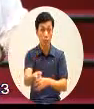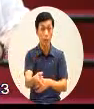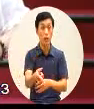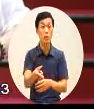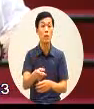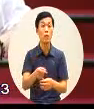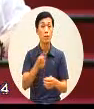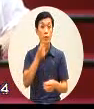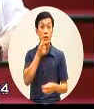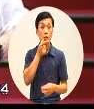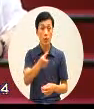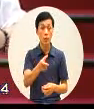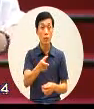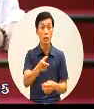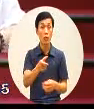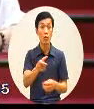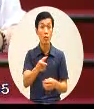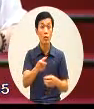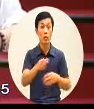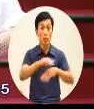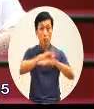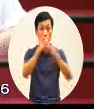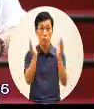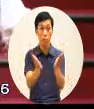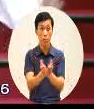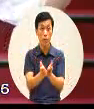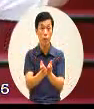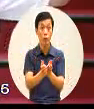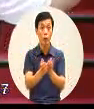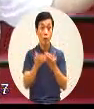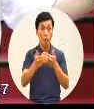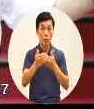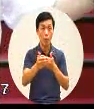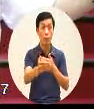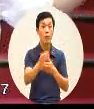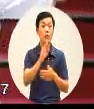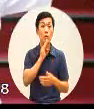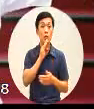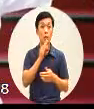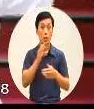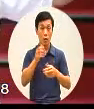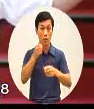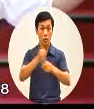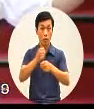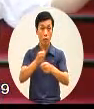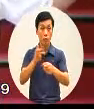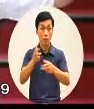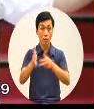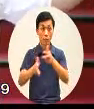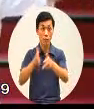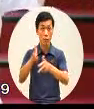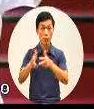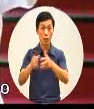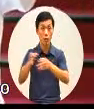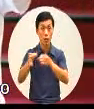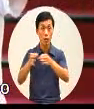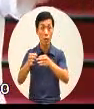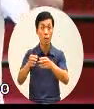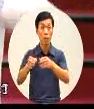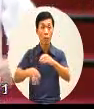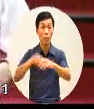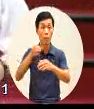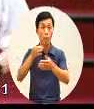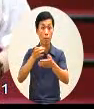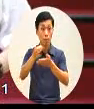们的一个整体的一个运作。然后建商买完，因为他所需的容积之后，再捐给我们